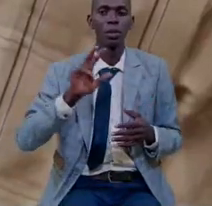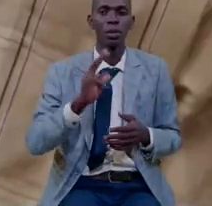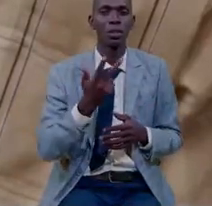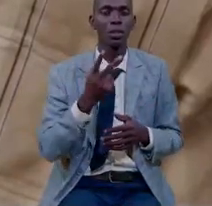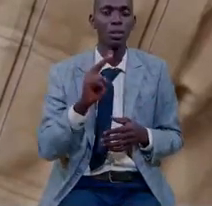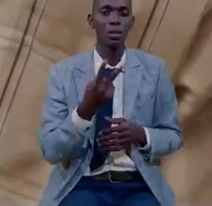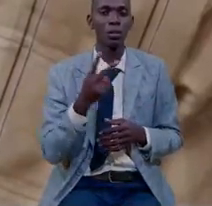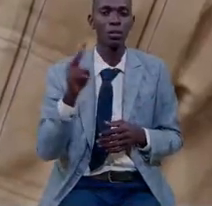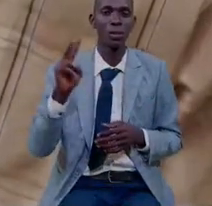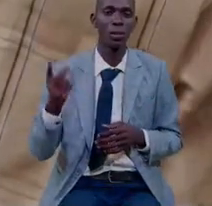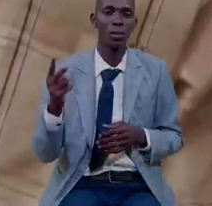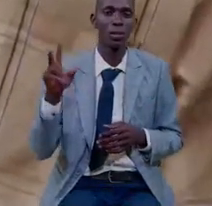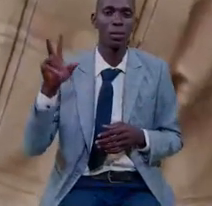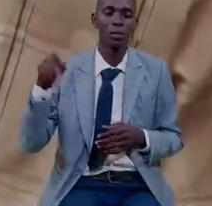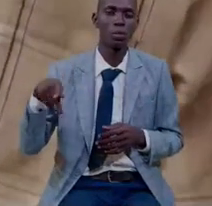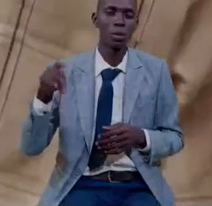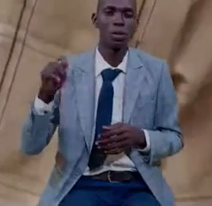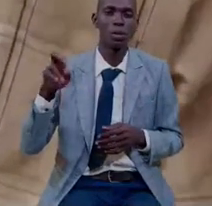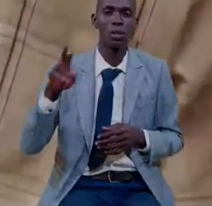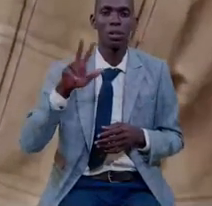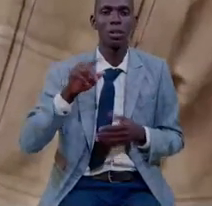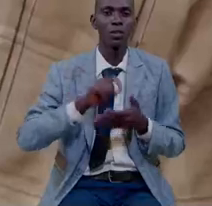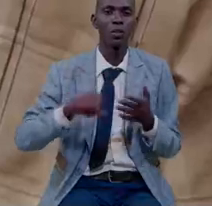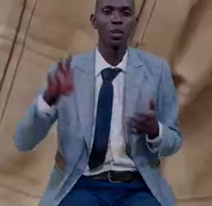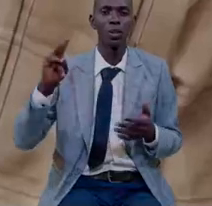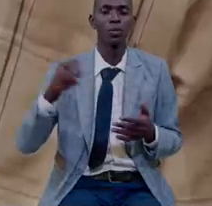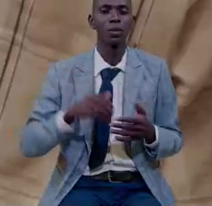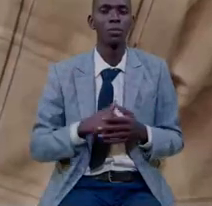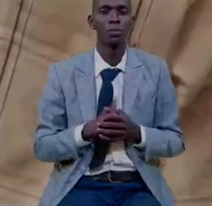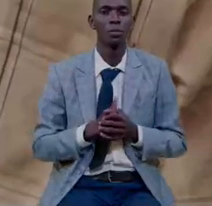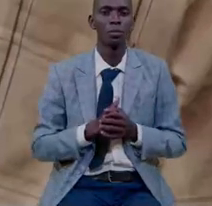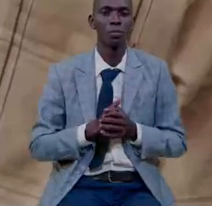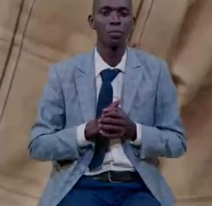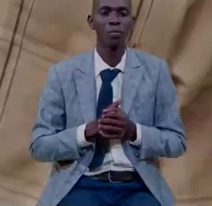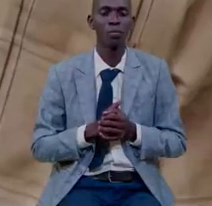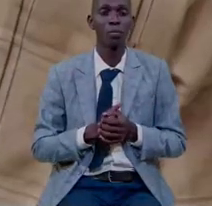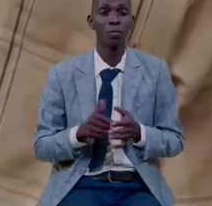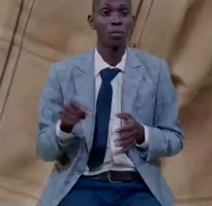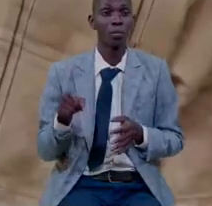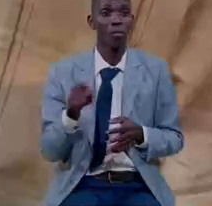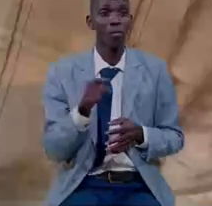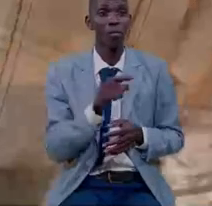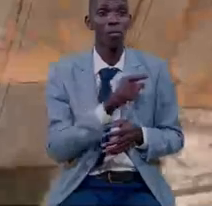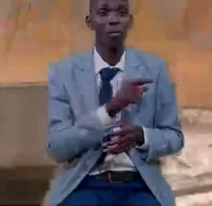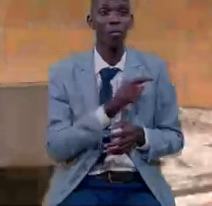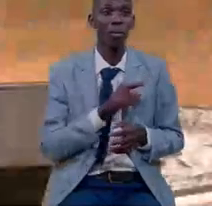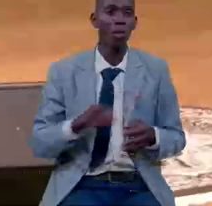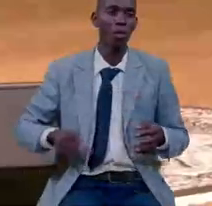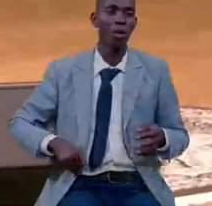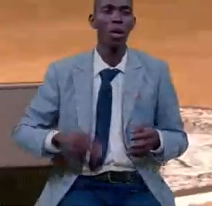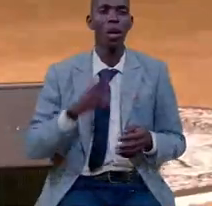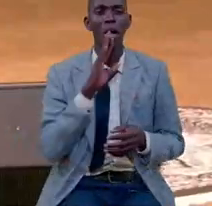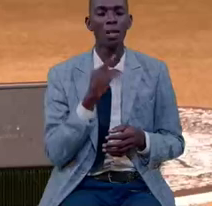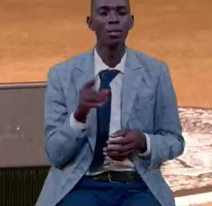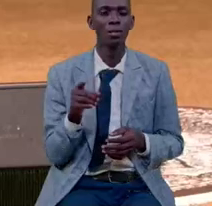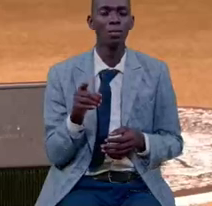2 Pierre, chapitre 3, verset 17. Vous donc, bien-aimés, qui